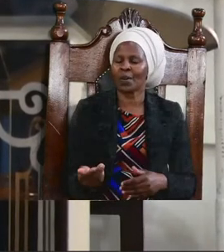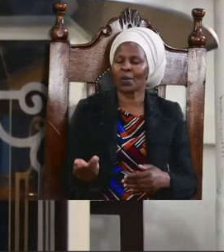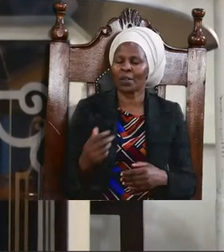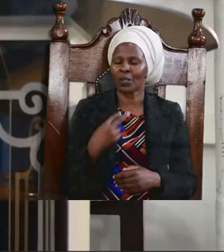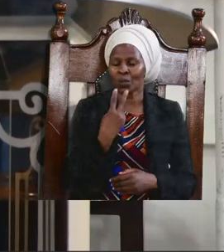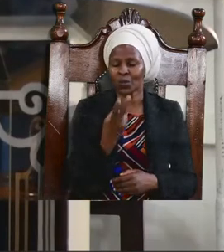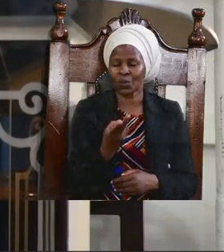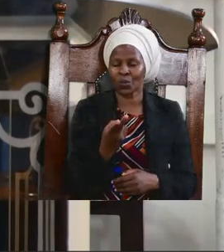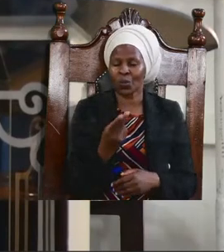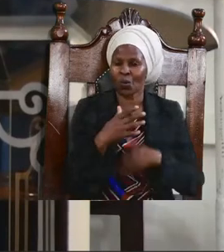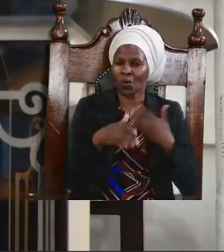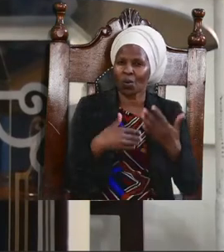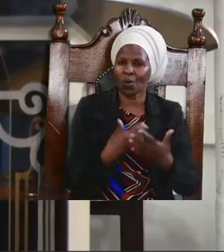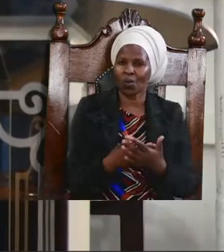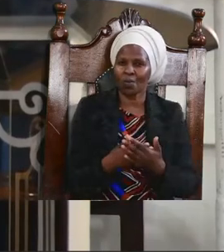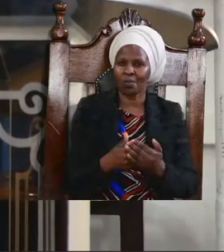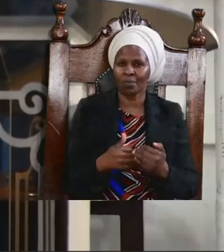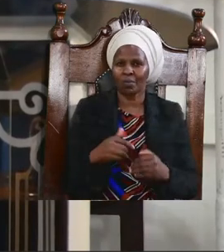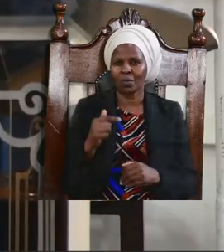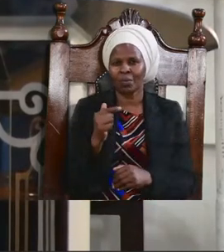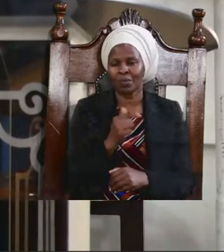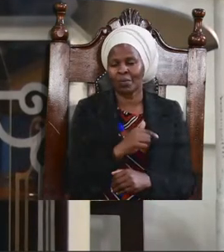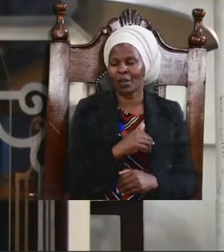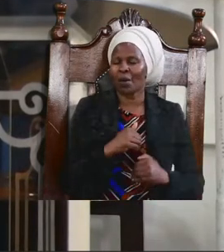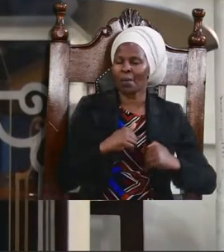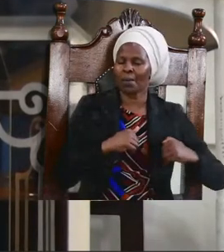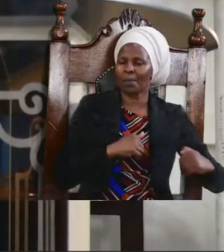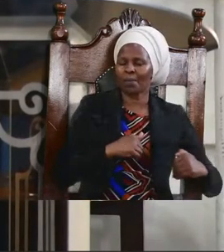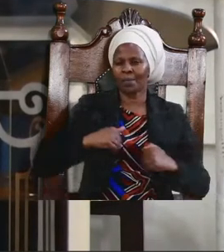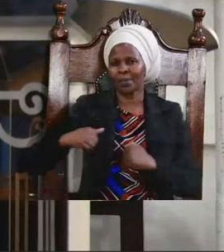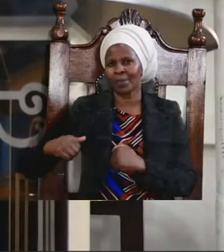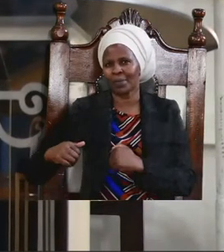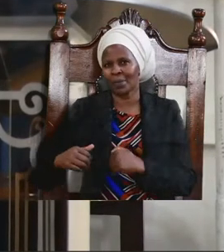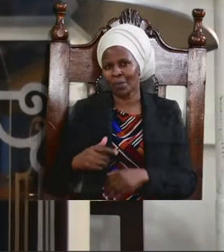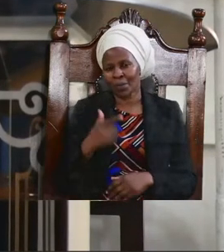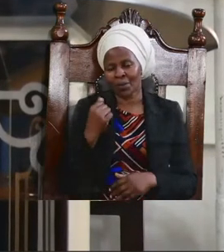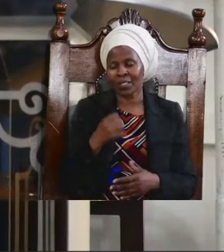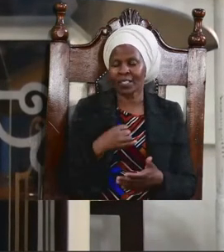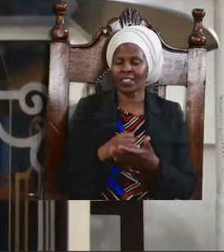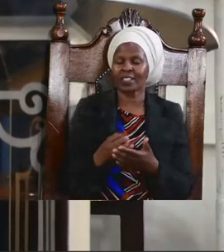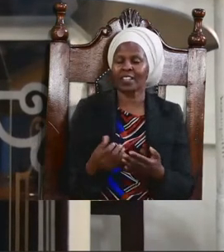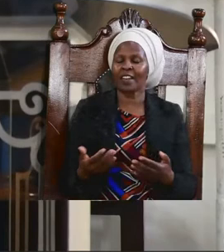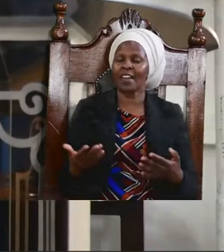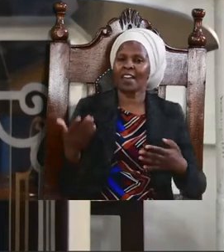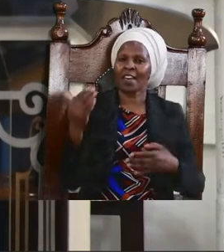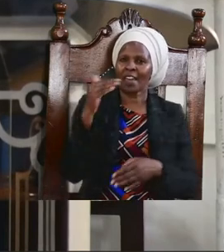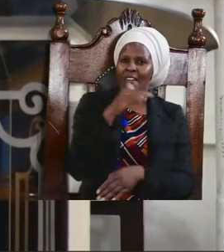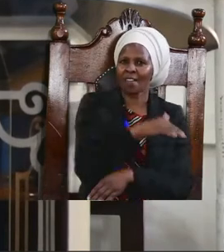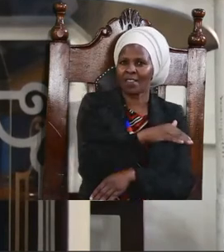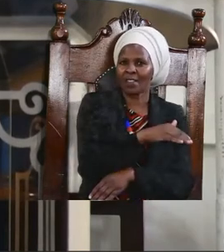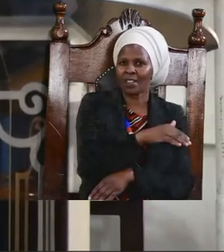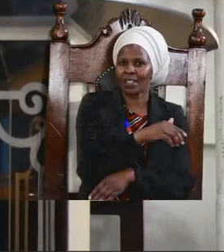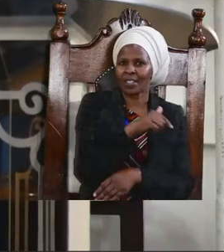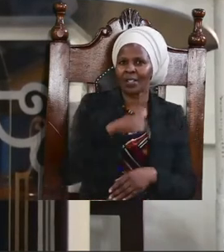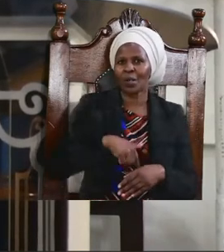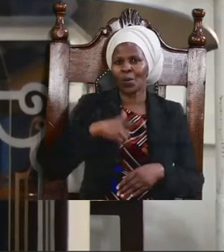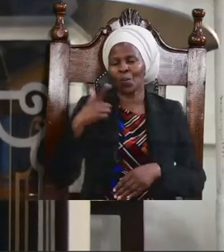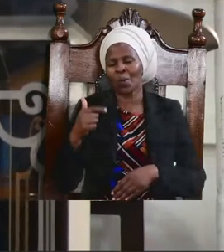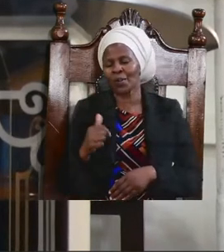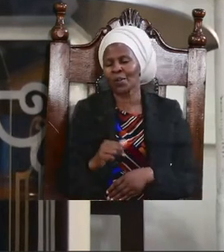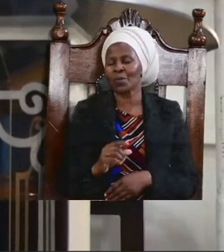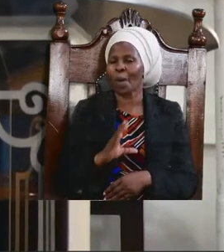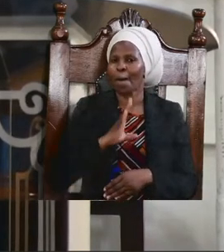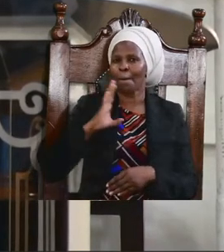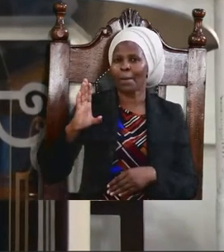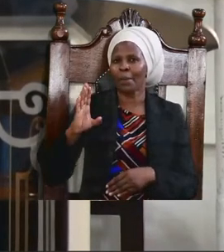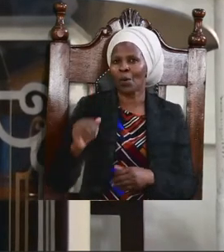kutazama yote pande zote, kwa kuwa ni wakati wa jioni, akatoka akaenda Bethania